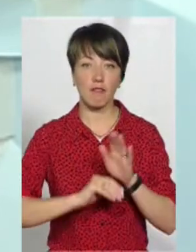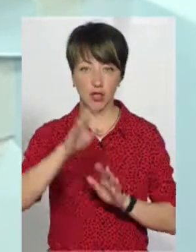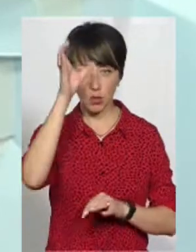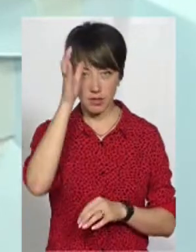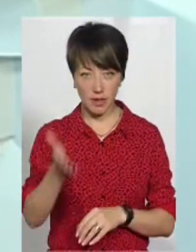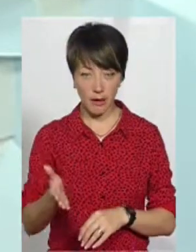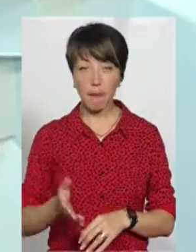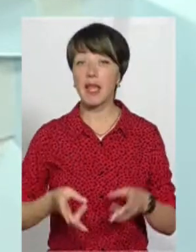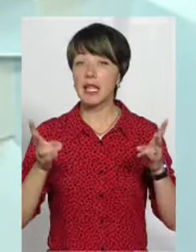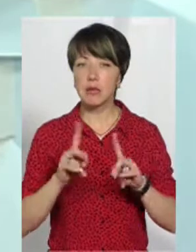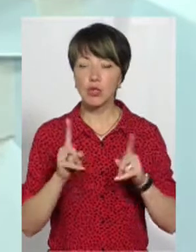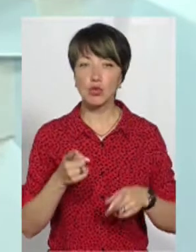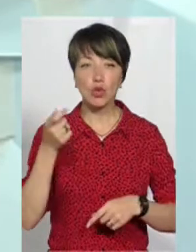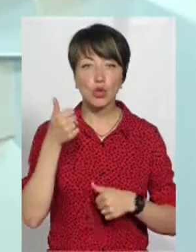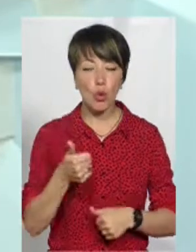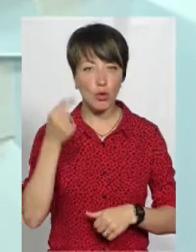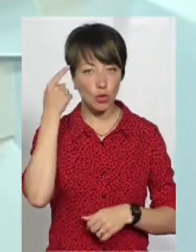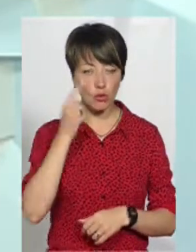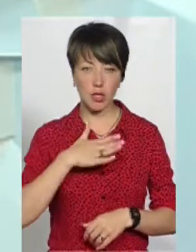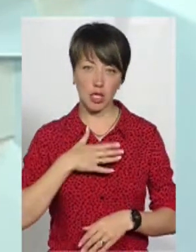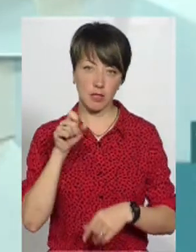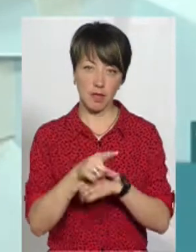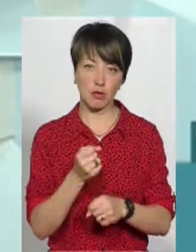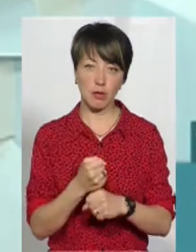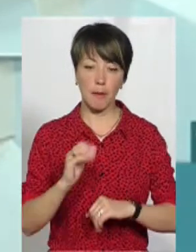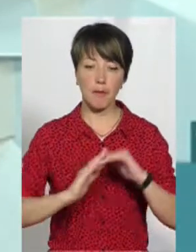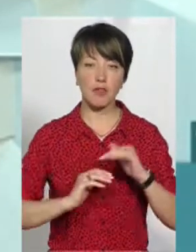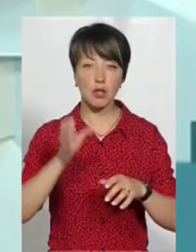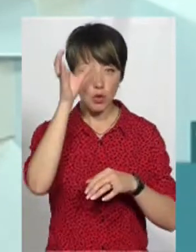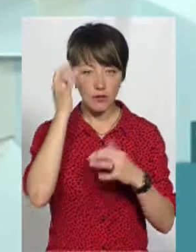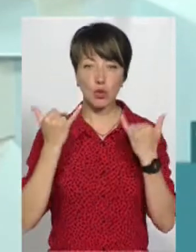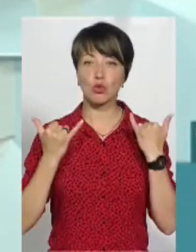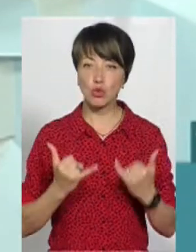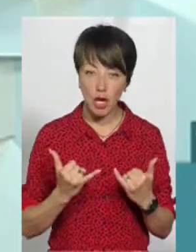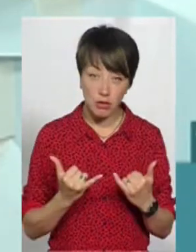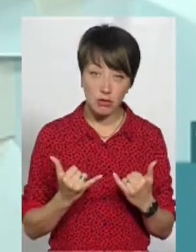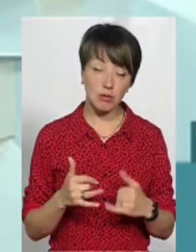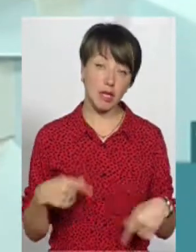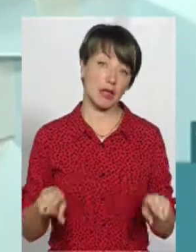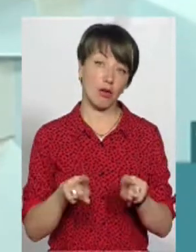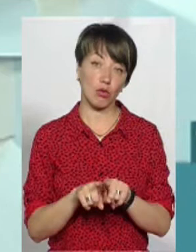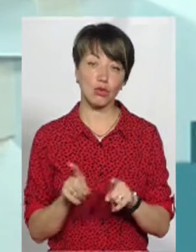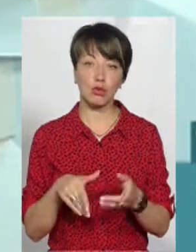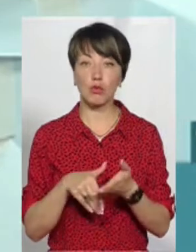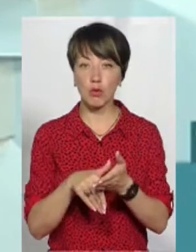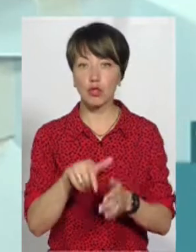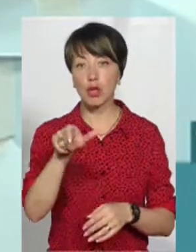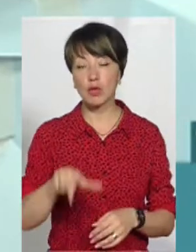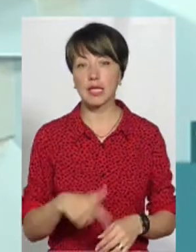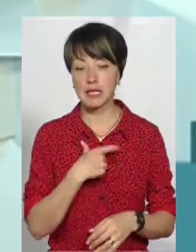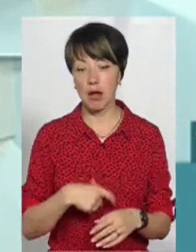освітою. Тому треба дуже добре думати. Наше завдання – зробити професійну освіту сучасною і такою, що допоможе